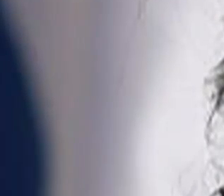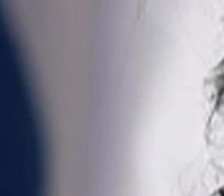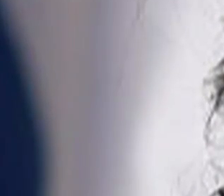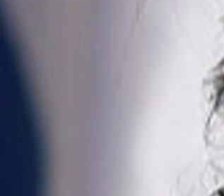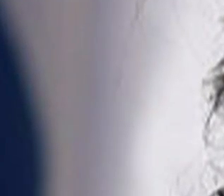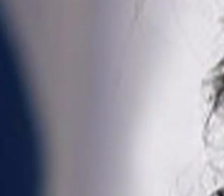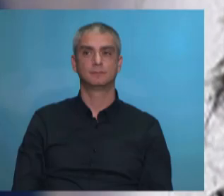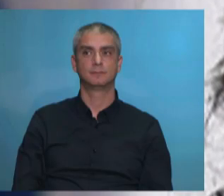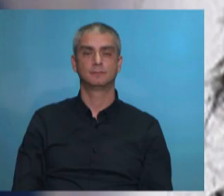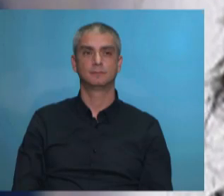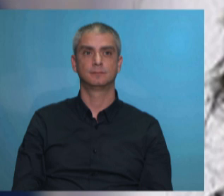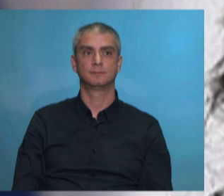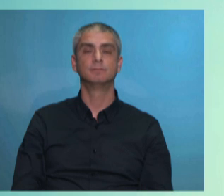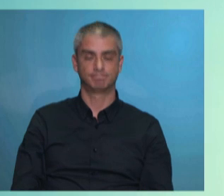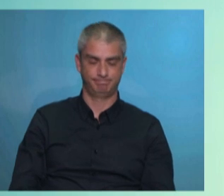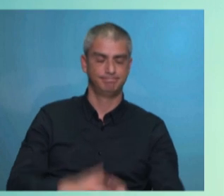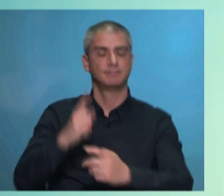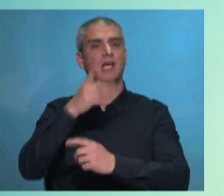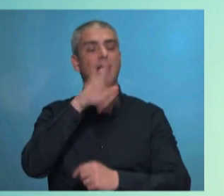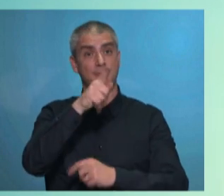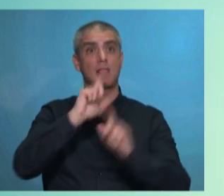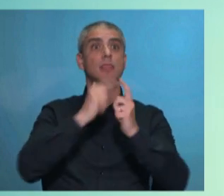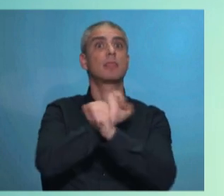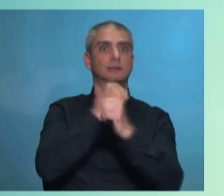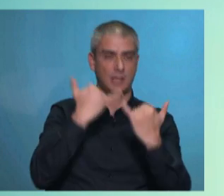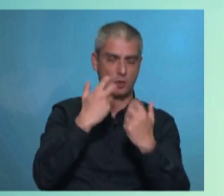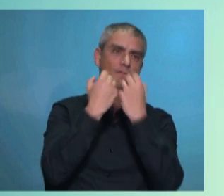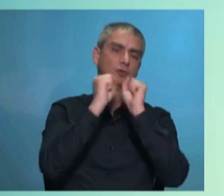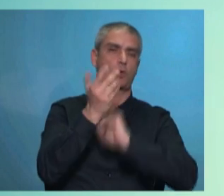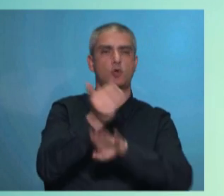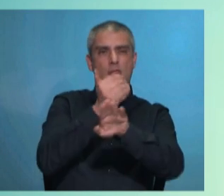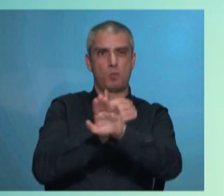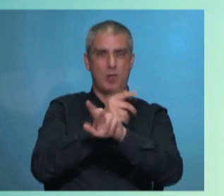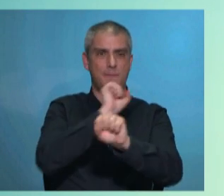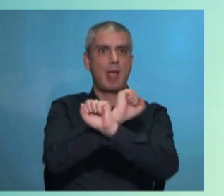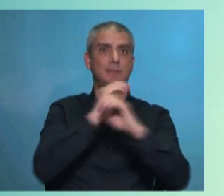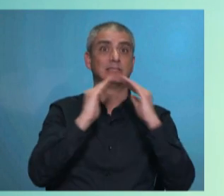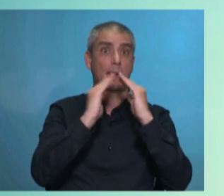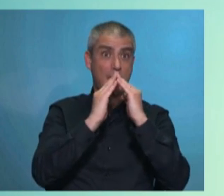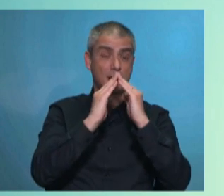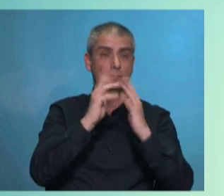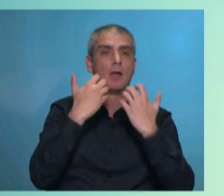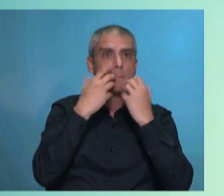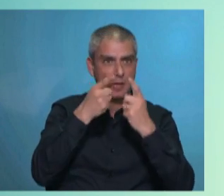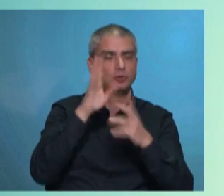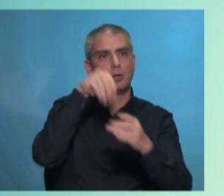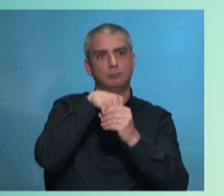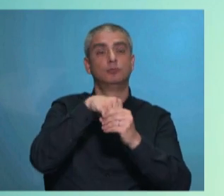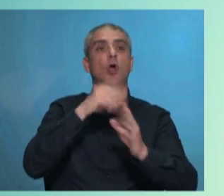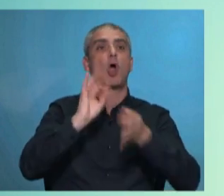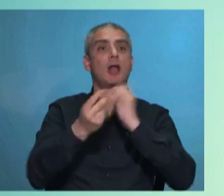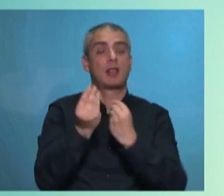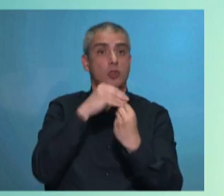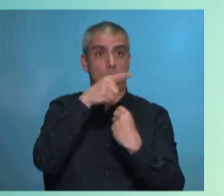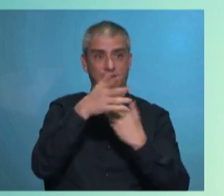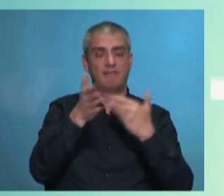בתמורה לקידומה כשופטת. גם היא נעצרה היום ושוחררה מוקדם יותר למעצר בית. בפרשה מעורבים עורכת דין נוספת